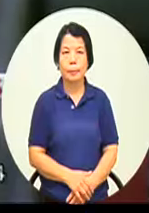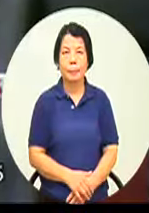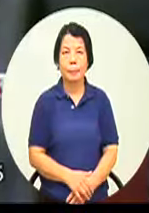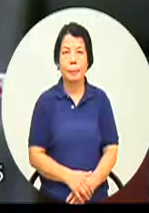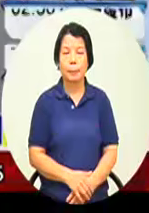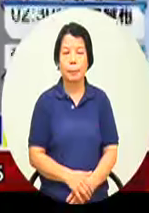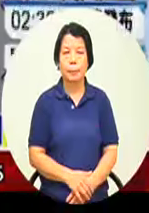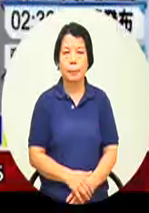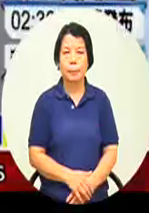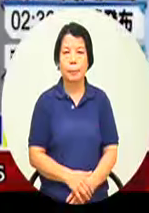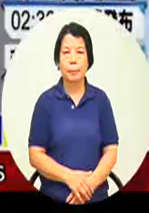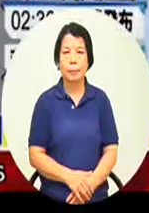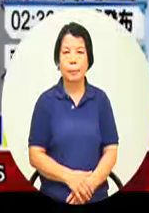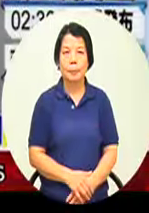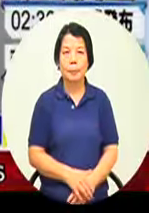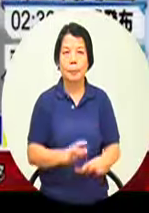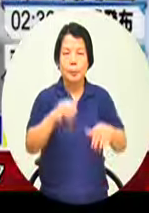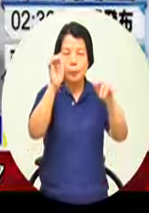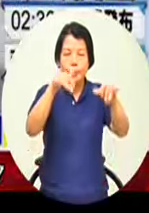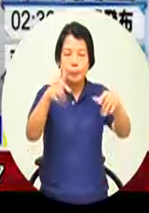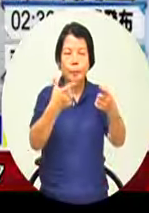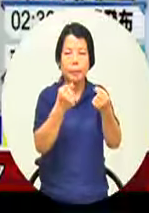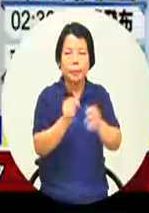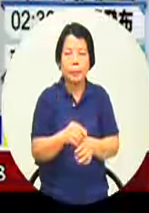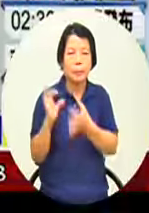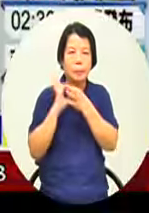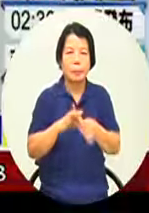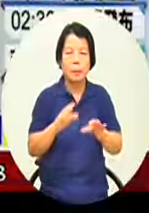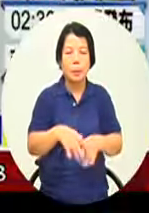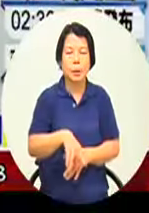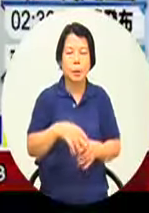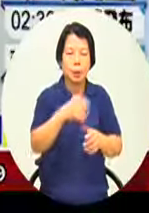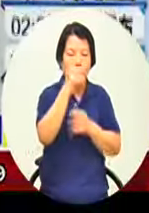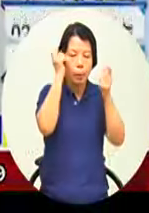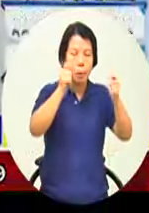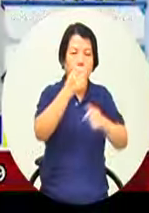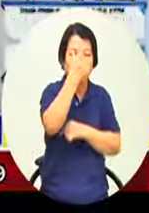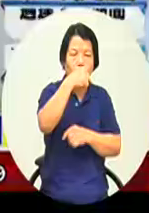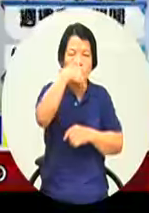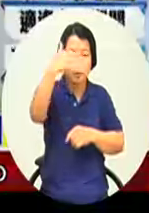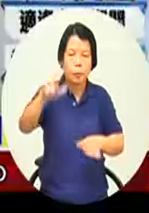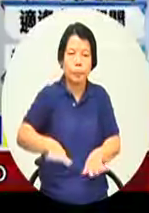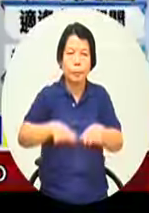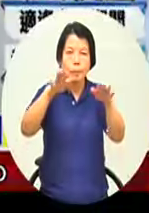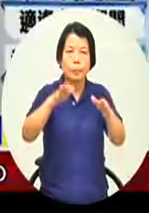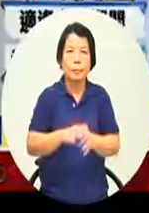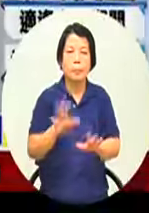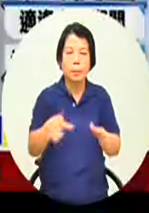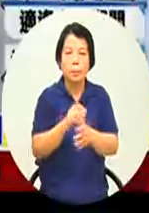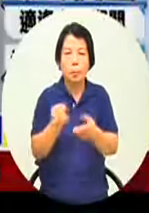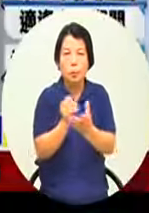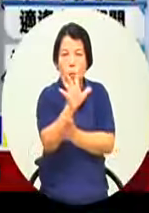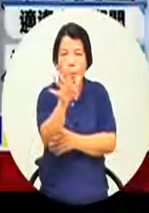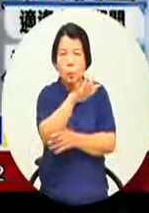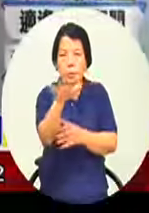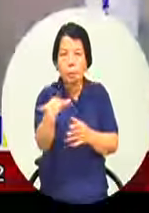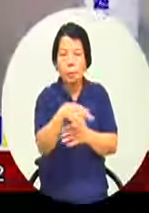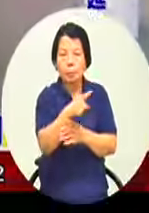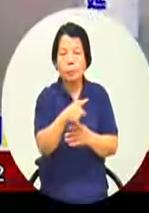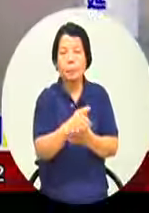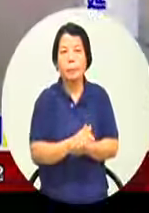现在的狂风暴雨还在持续当中，所以也造成了高雄凤山地区积水了。最新的画面连线记者刘启